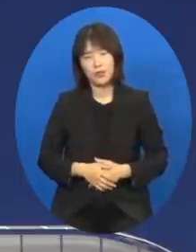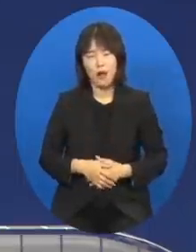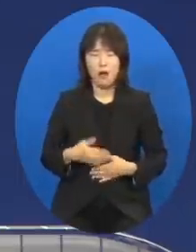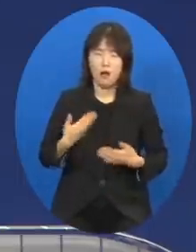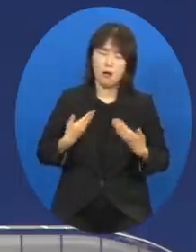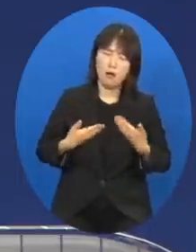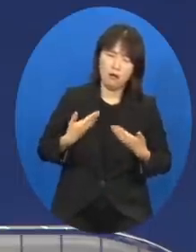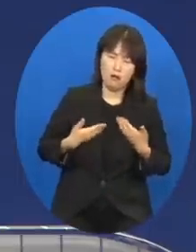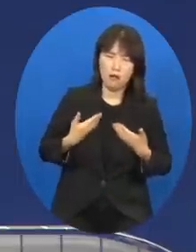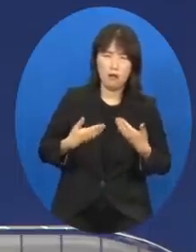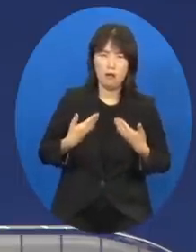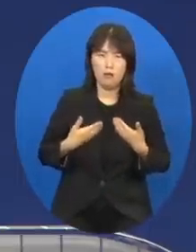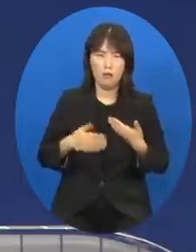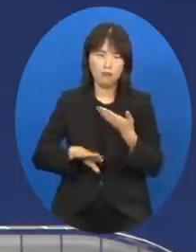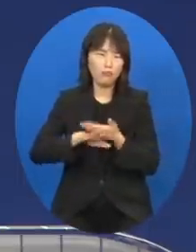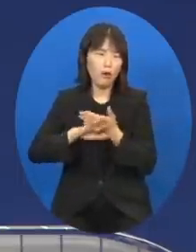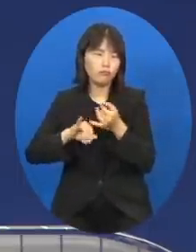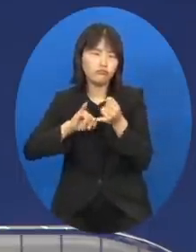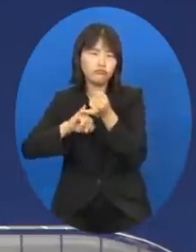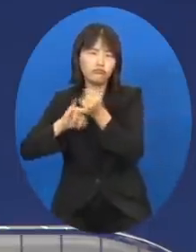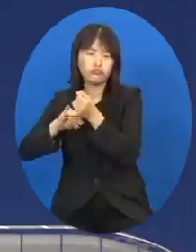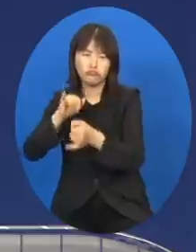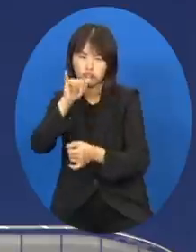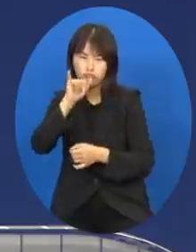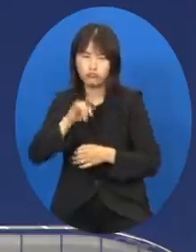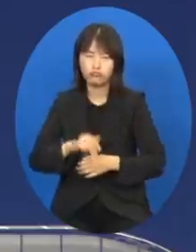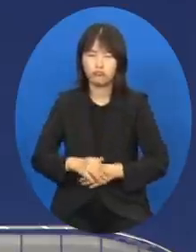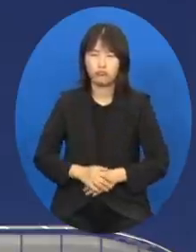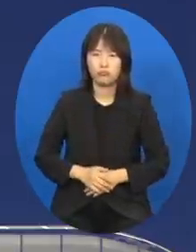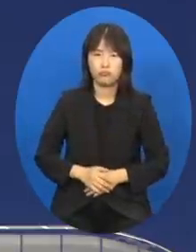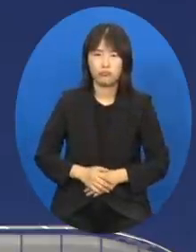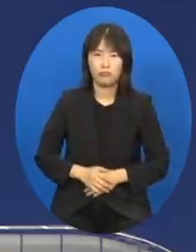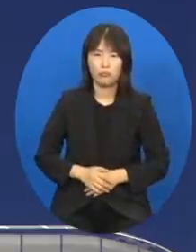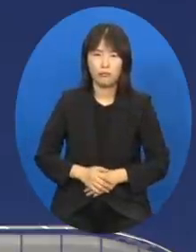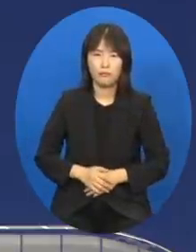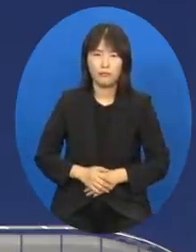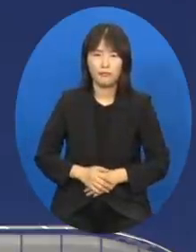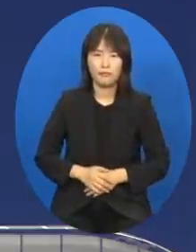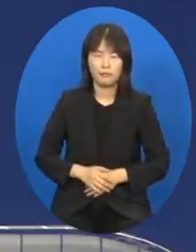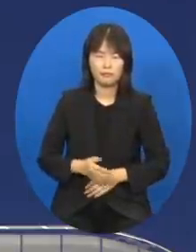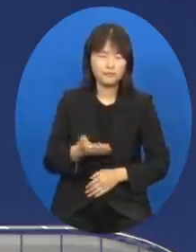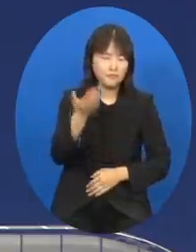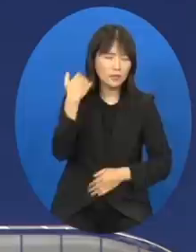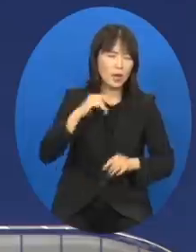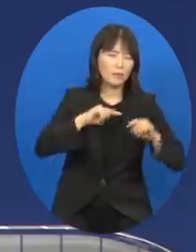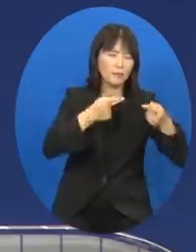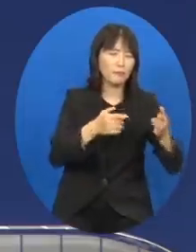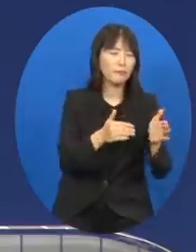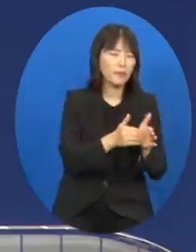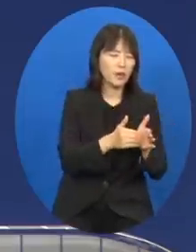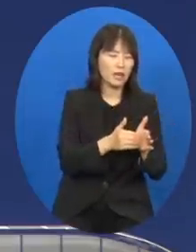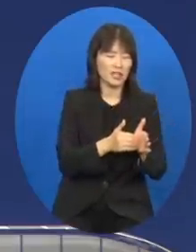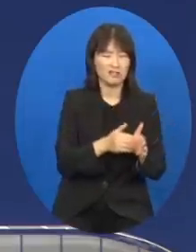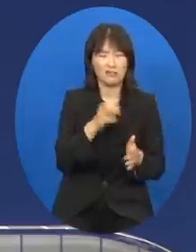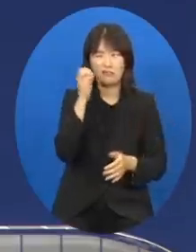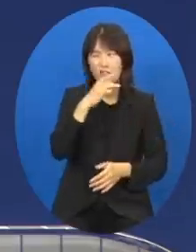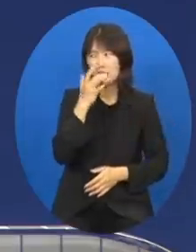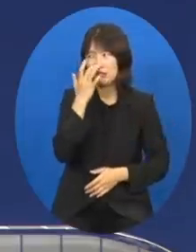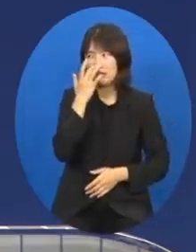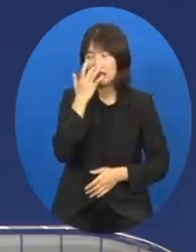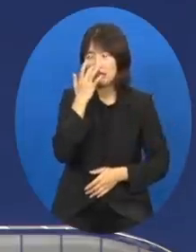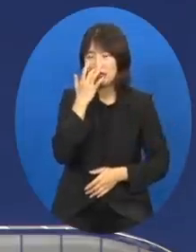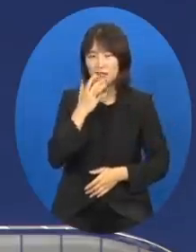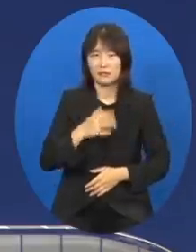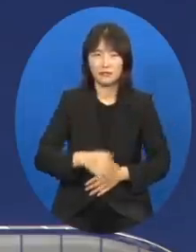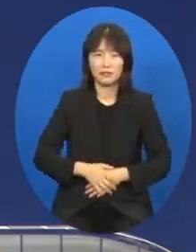바빠요. 그 시간에 다른 약속이 좀 있어요. 또는, 아유, 지난번에도 참석해봤는데 별로 재미가